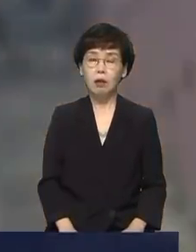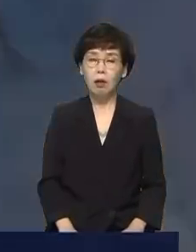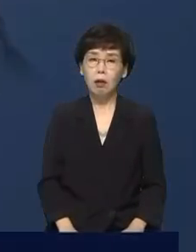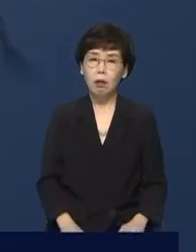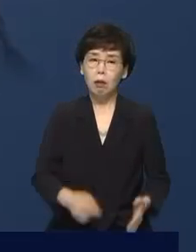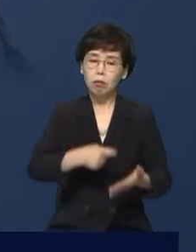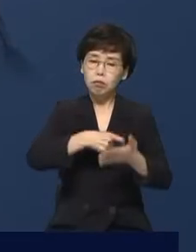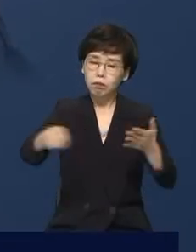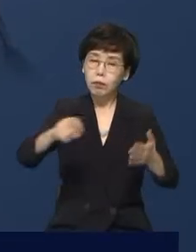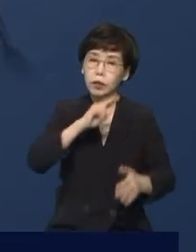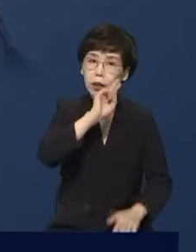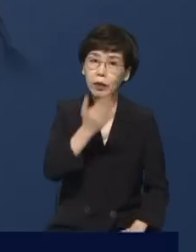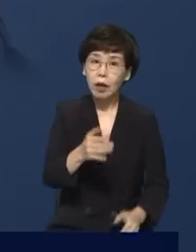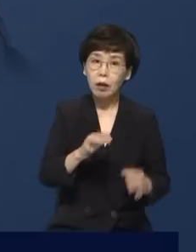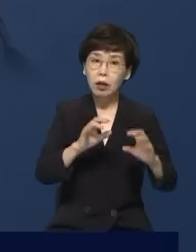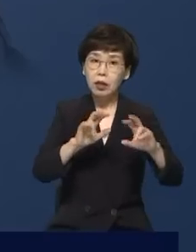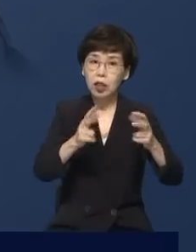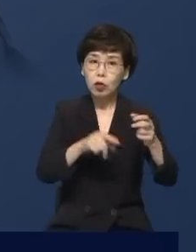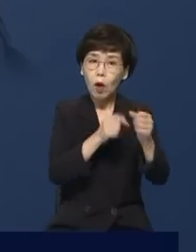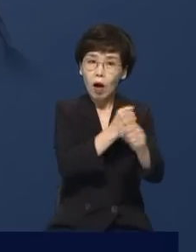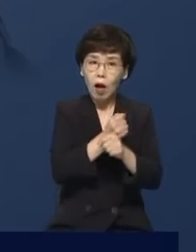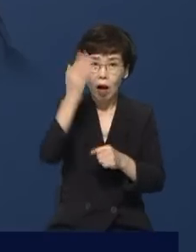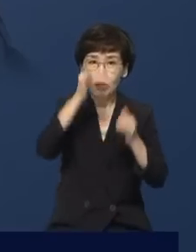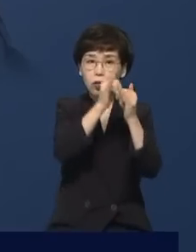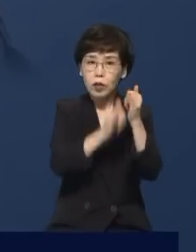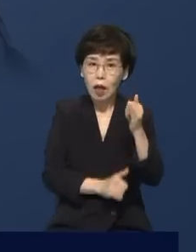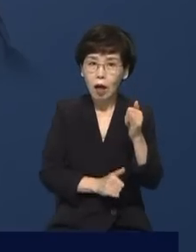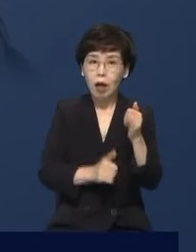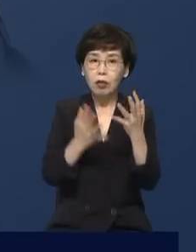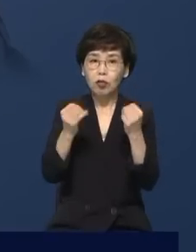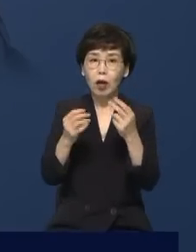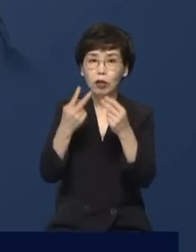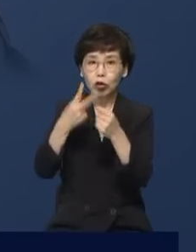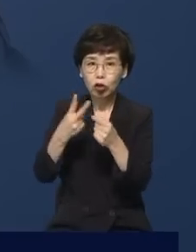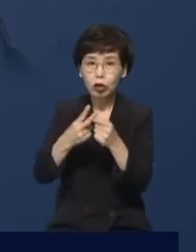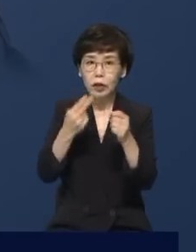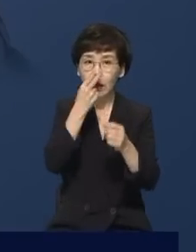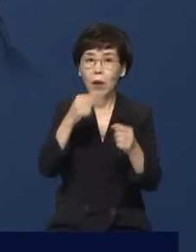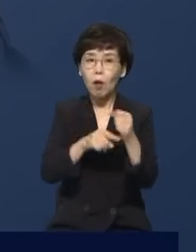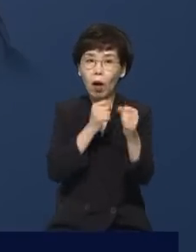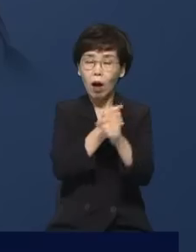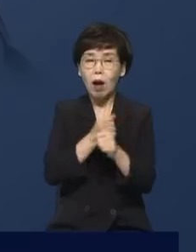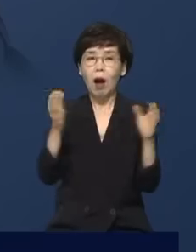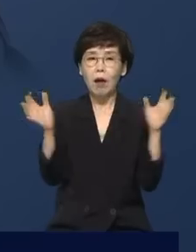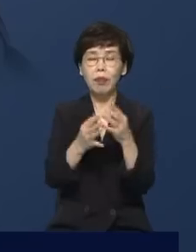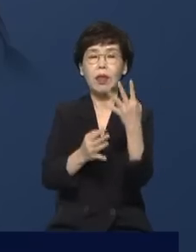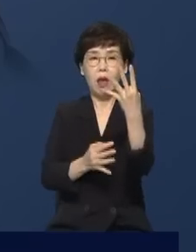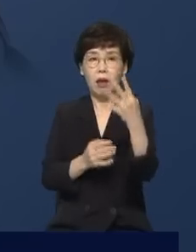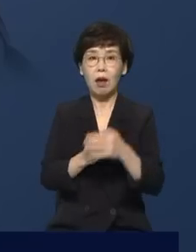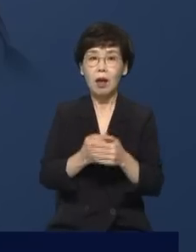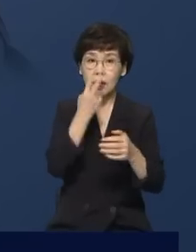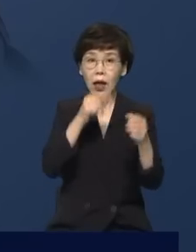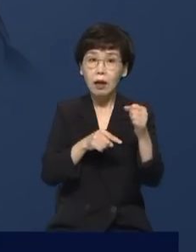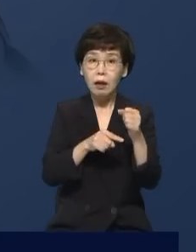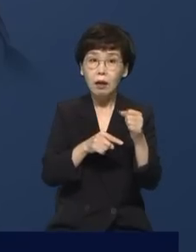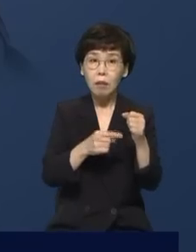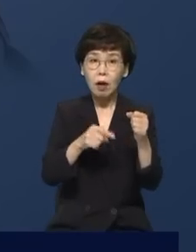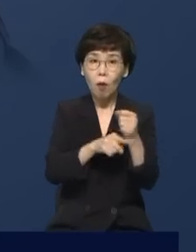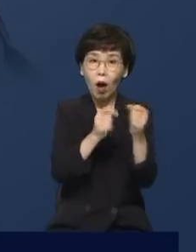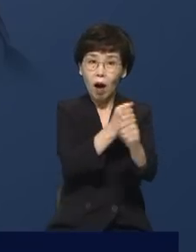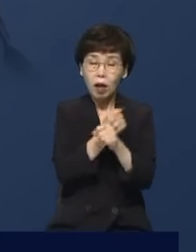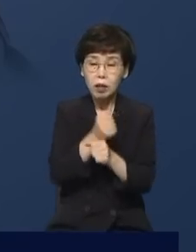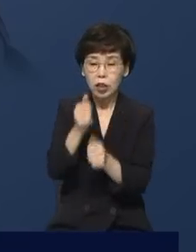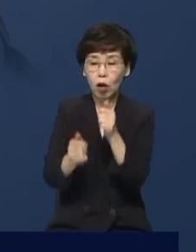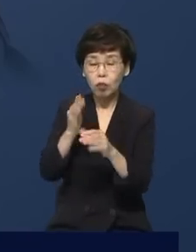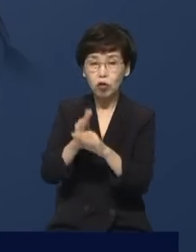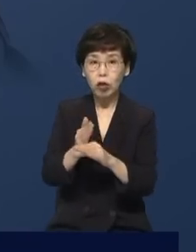과목은 지 국악과 한국사 수학 투 생명과학 등 모두 되게 입니다 생명과학의 경우 시험을 치르는